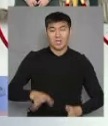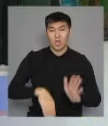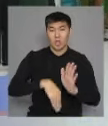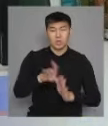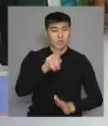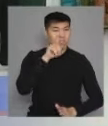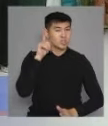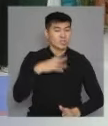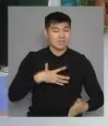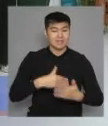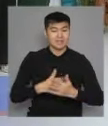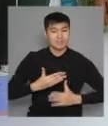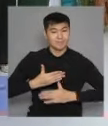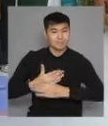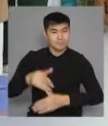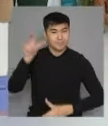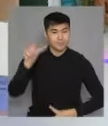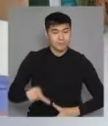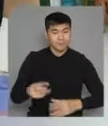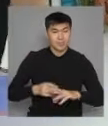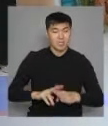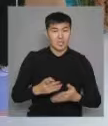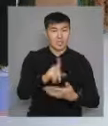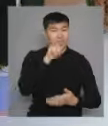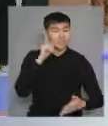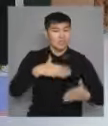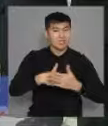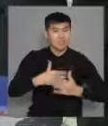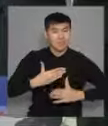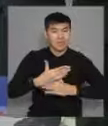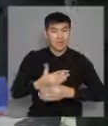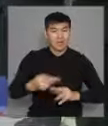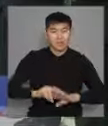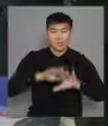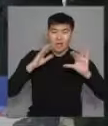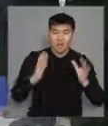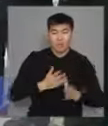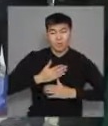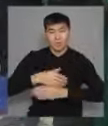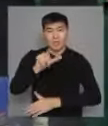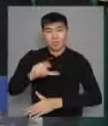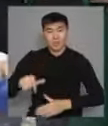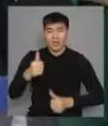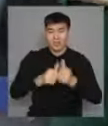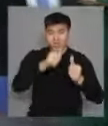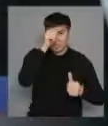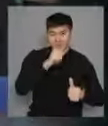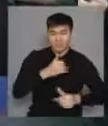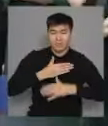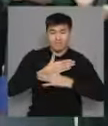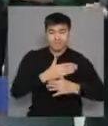жас ерікті номинациясымен марапатталды. Жас ерікті ауыл ішінде қамқорлықты қажет ететін жандарға ай сайын қол үшін